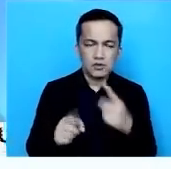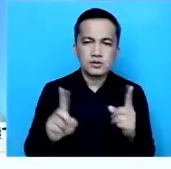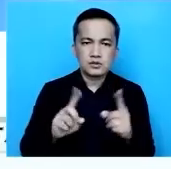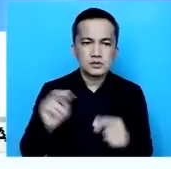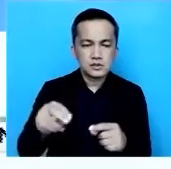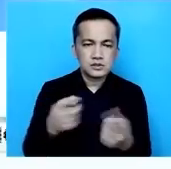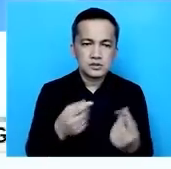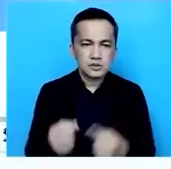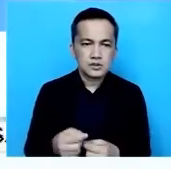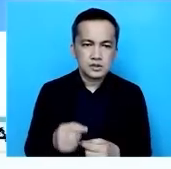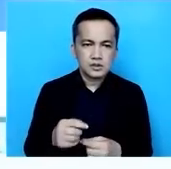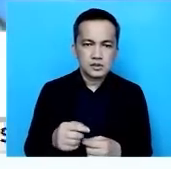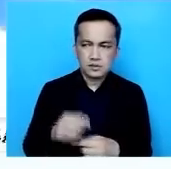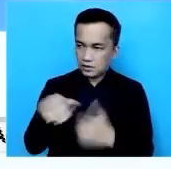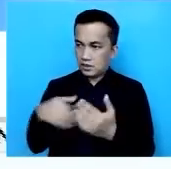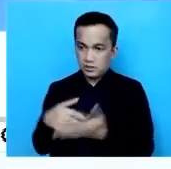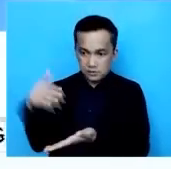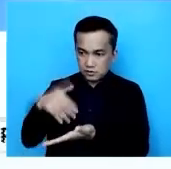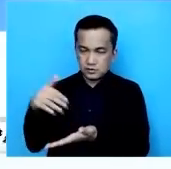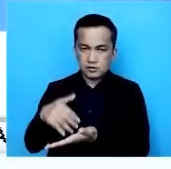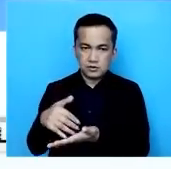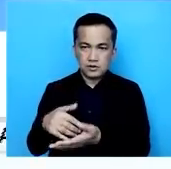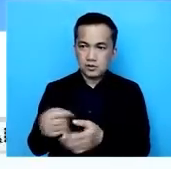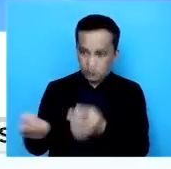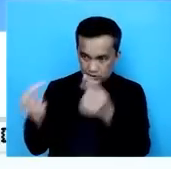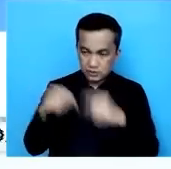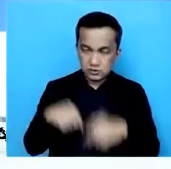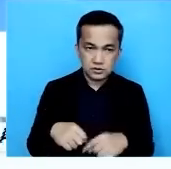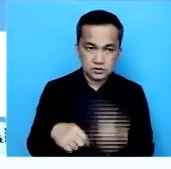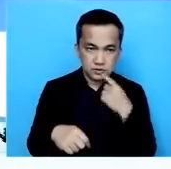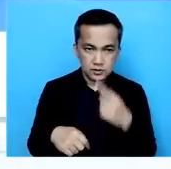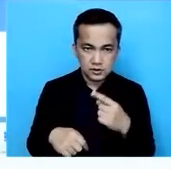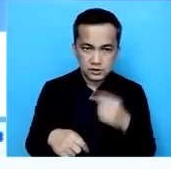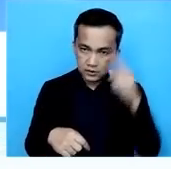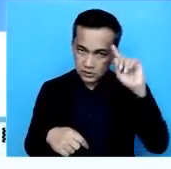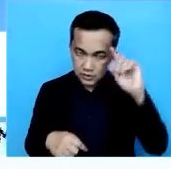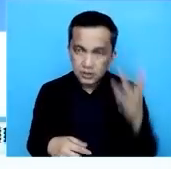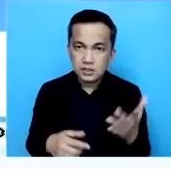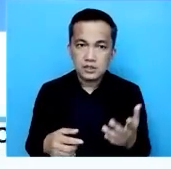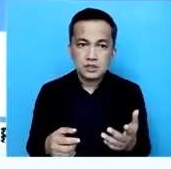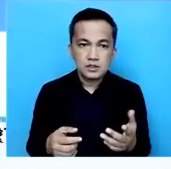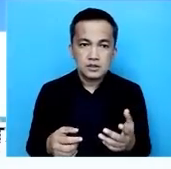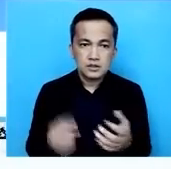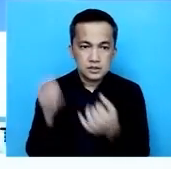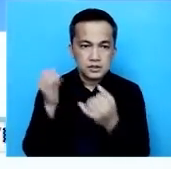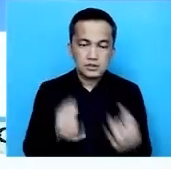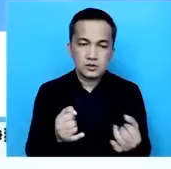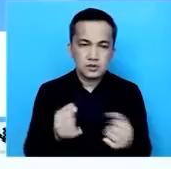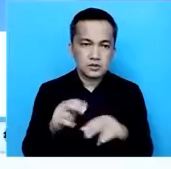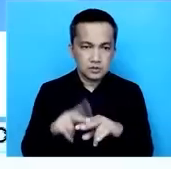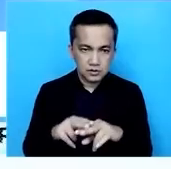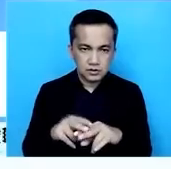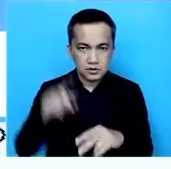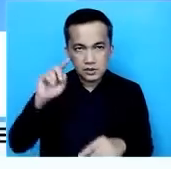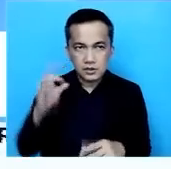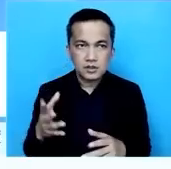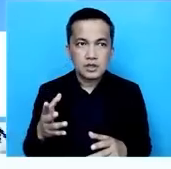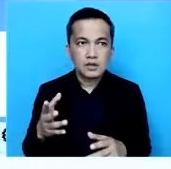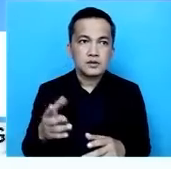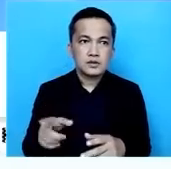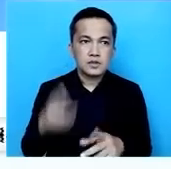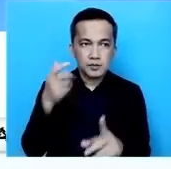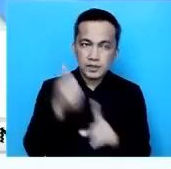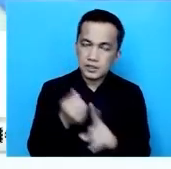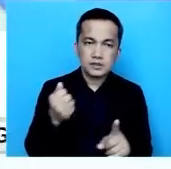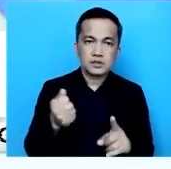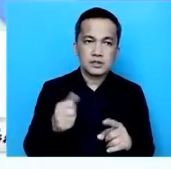dito nag-aaral. Pupunta kayo dito, tapos sasabihin nyo, hindi nyo alam kung ilan yung ini-import nating salt. Hindi nyo alam kung ilan yung naapektuhan. Hindi nyo